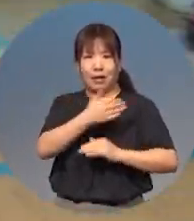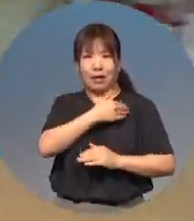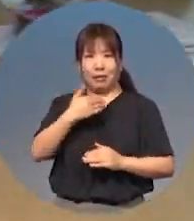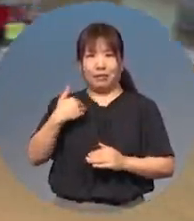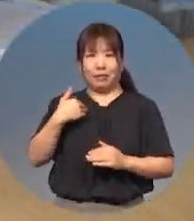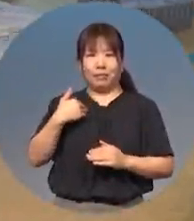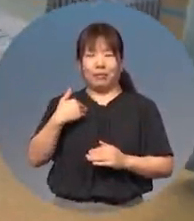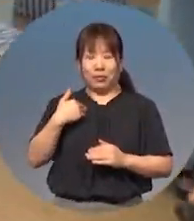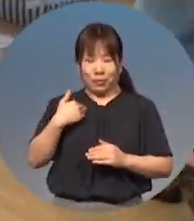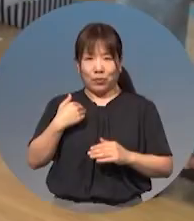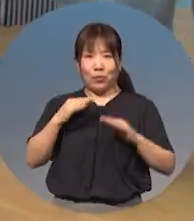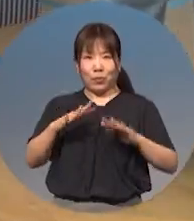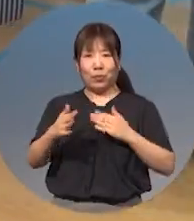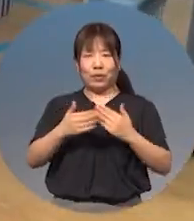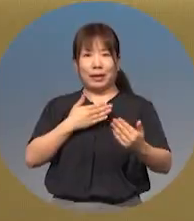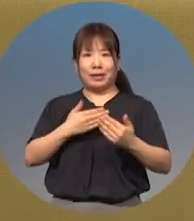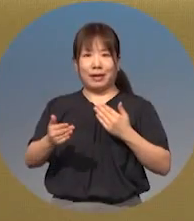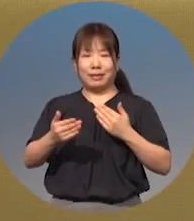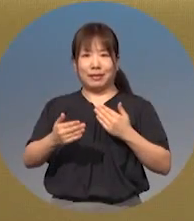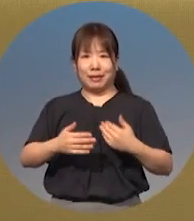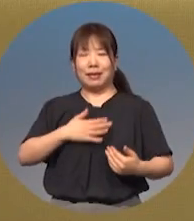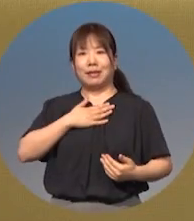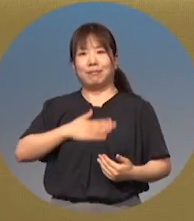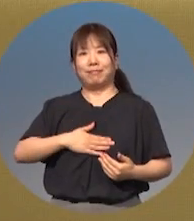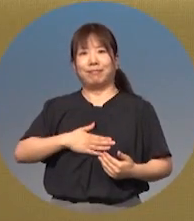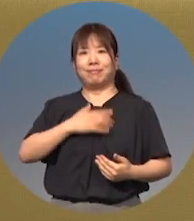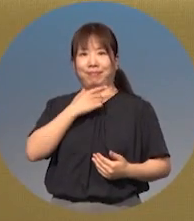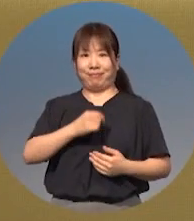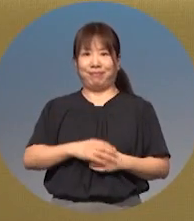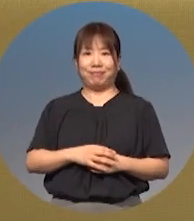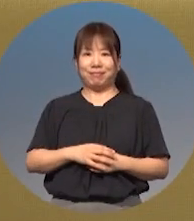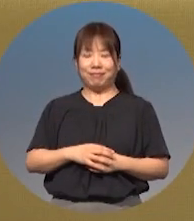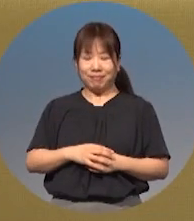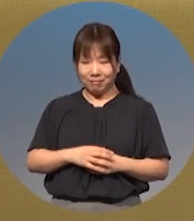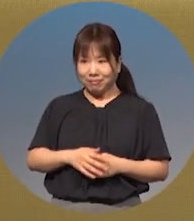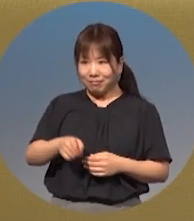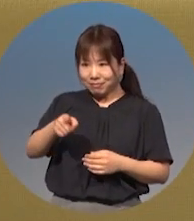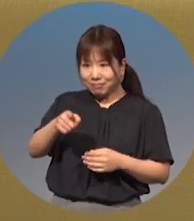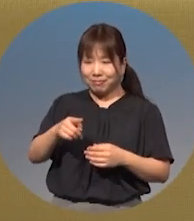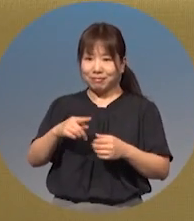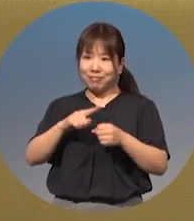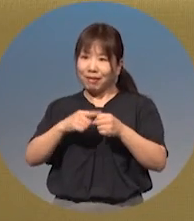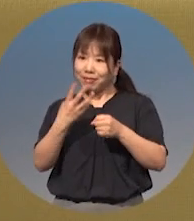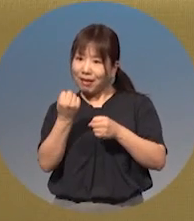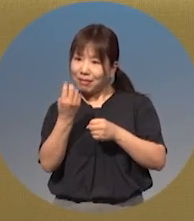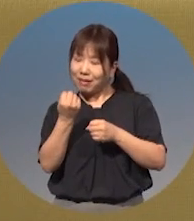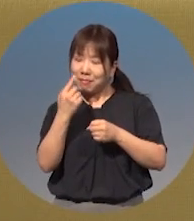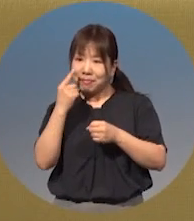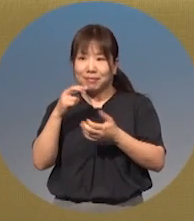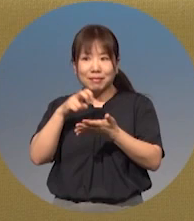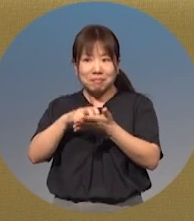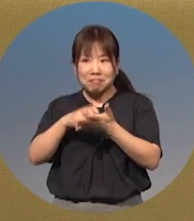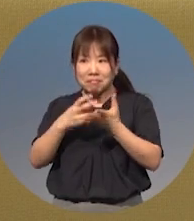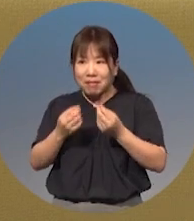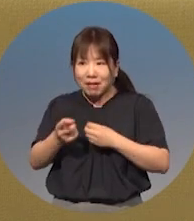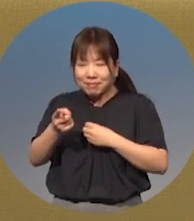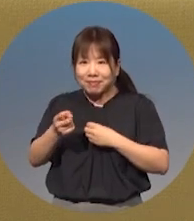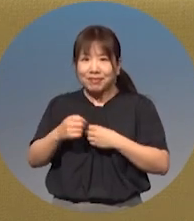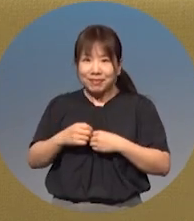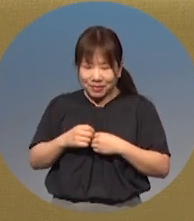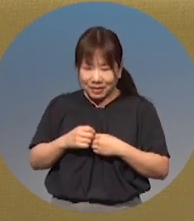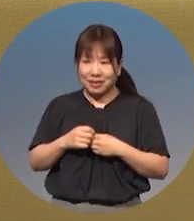を感じてほしいんですよね何世代のキャプテンみたいななんかそういう話があってどんどんどんどん